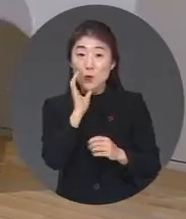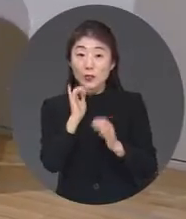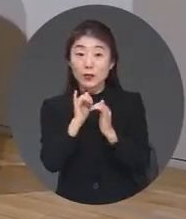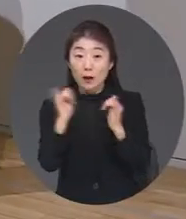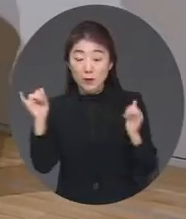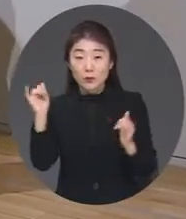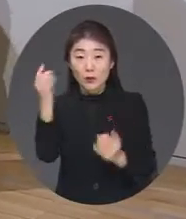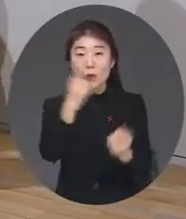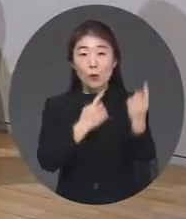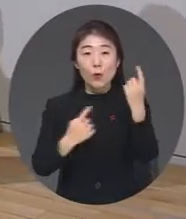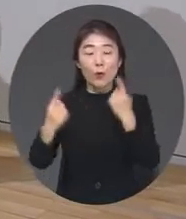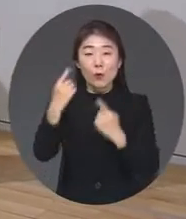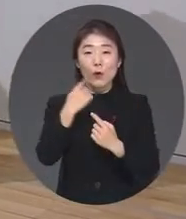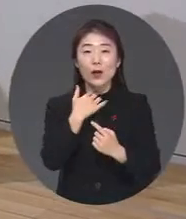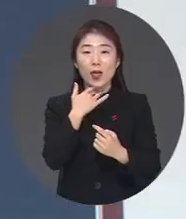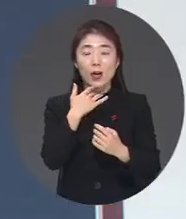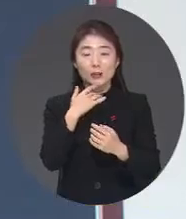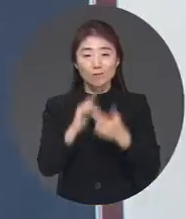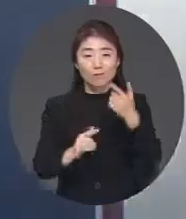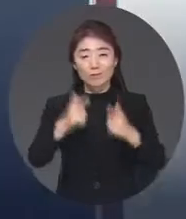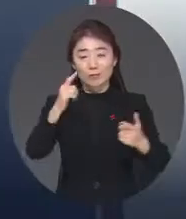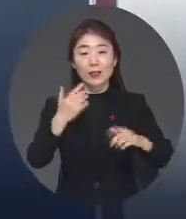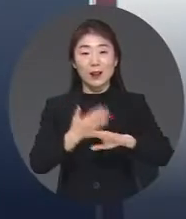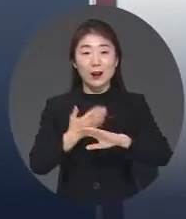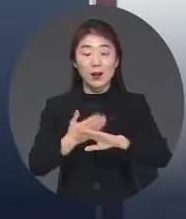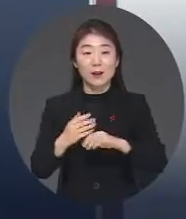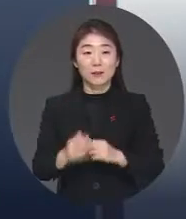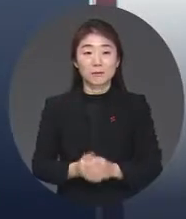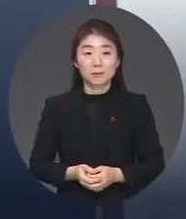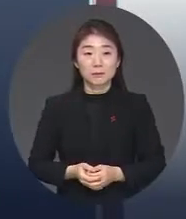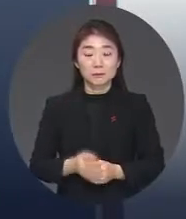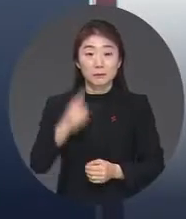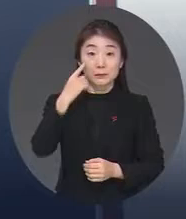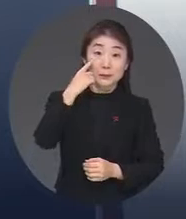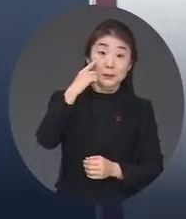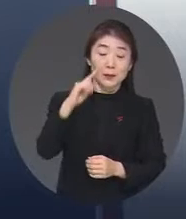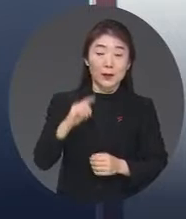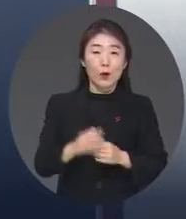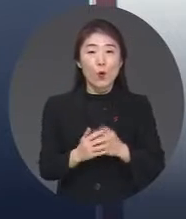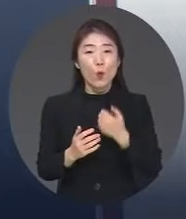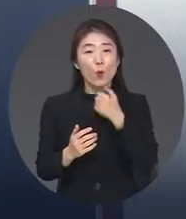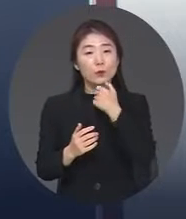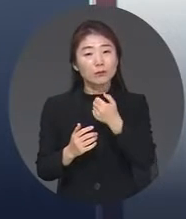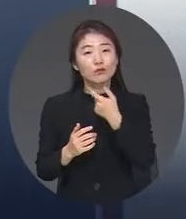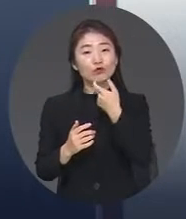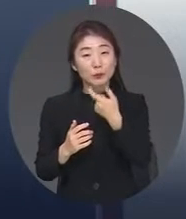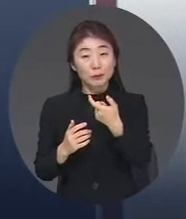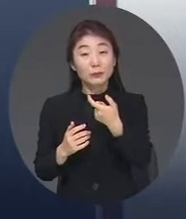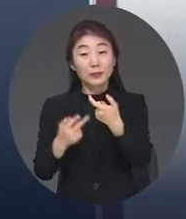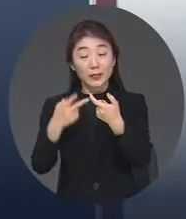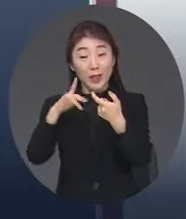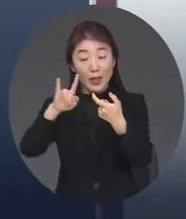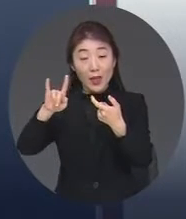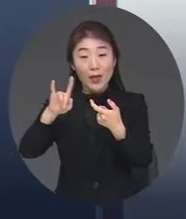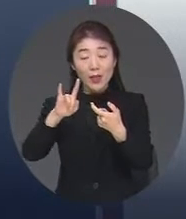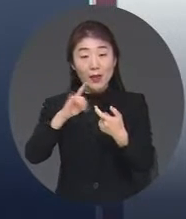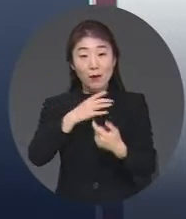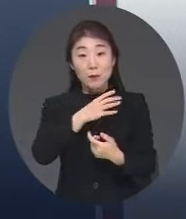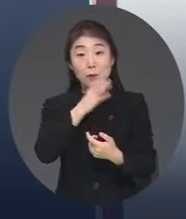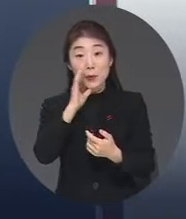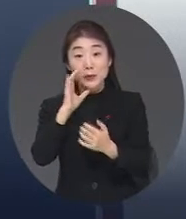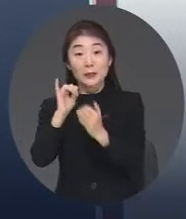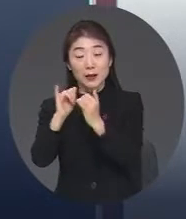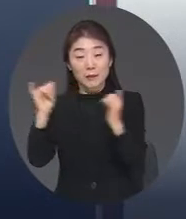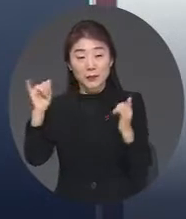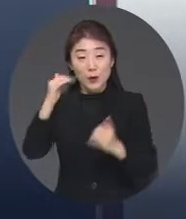사람들의 연령대도 다양합니다. 눈에 띄게 5060 세대의 연세가 조금 있으신